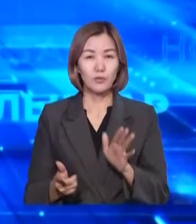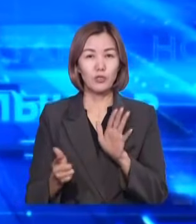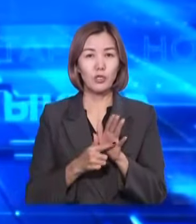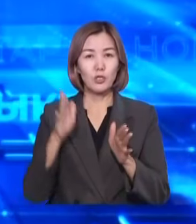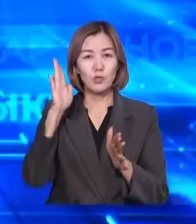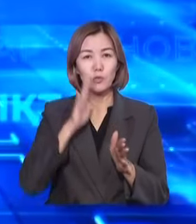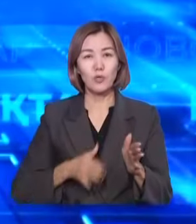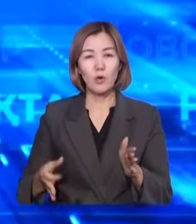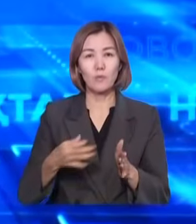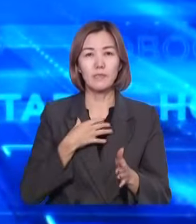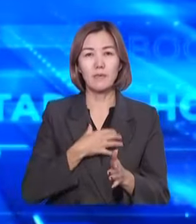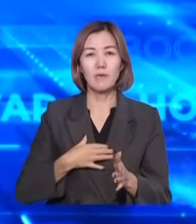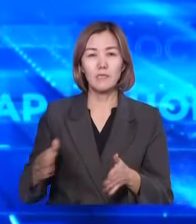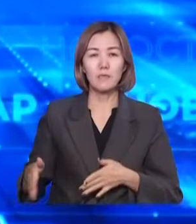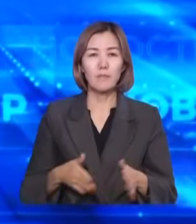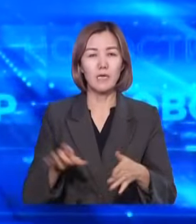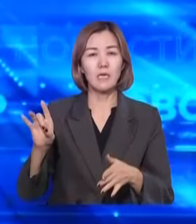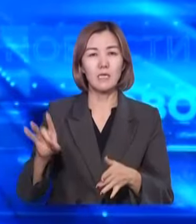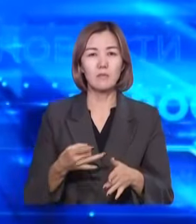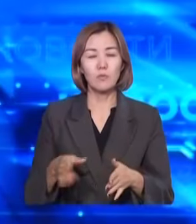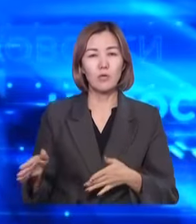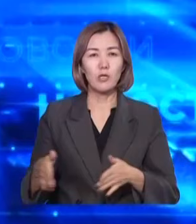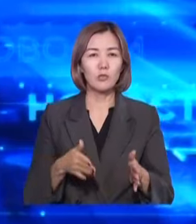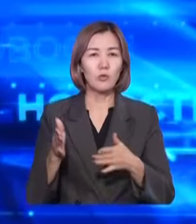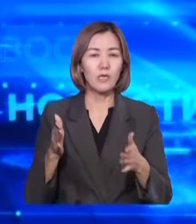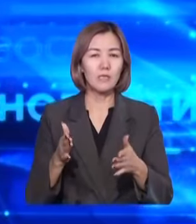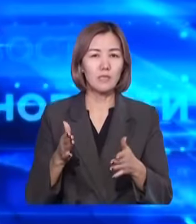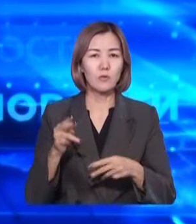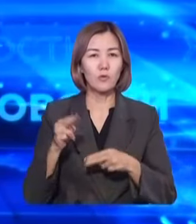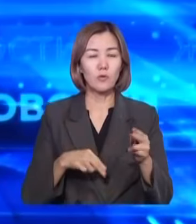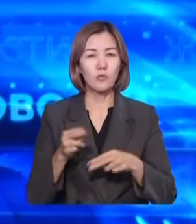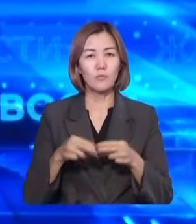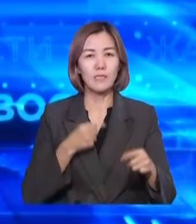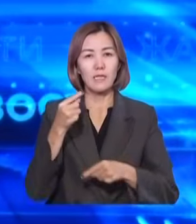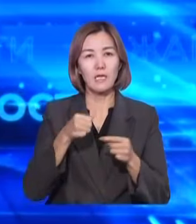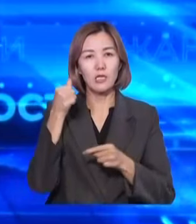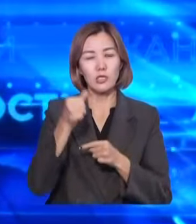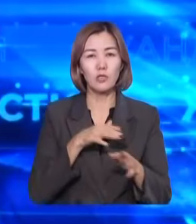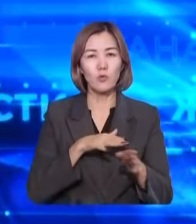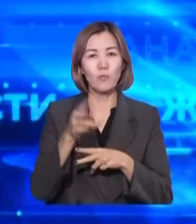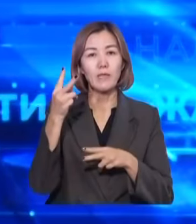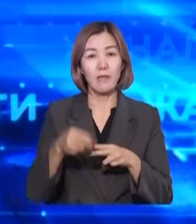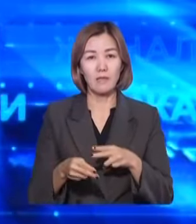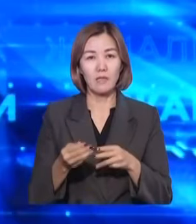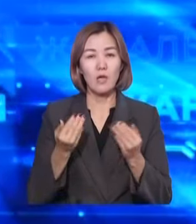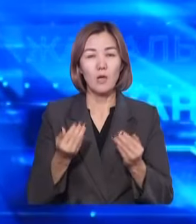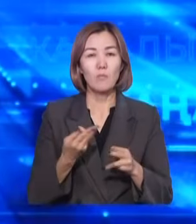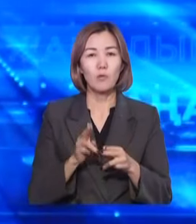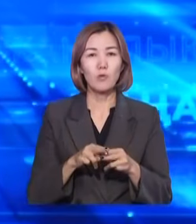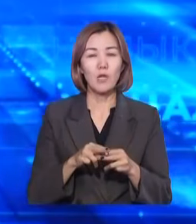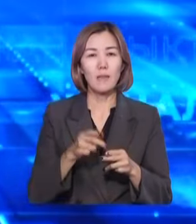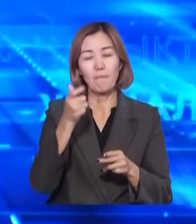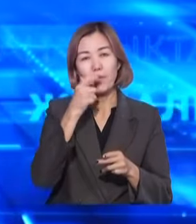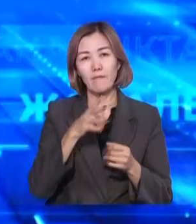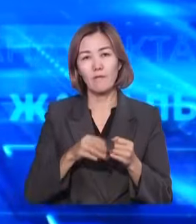Жетісудағы облыстық маңызы бар жолдар мен республикалық күре жолдар учаскелеріндегі құрылыс жұмыстары келесі жылы толығымен аяқталады. Бұл